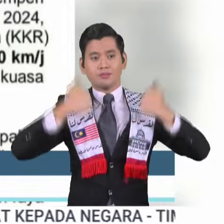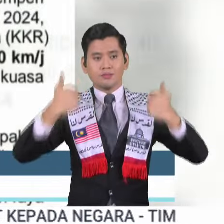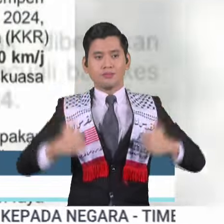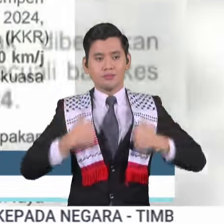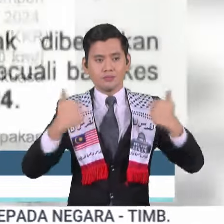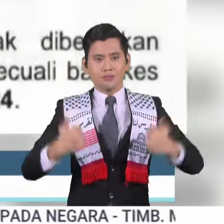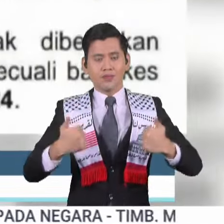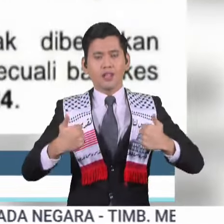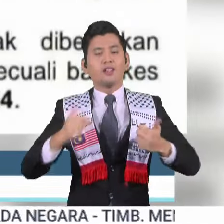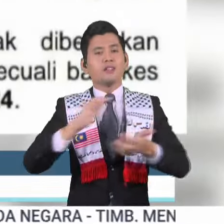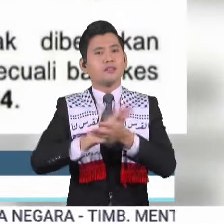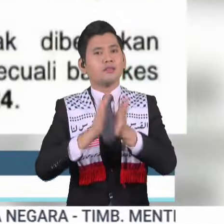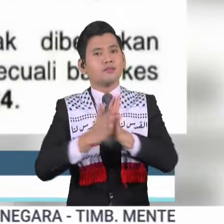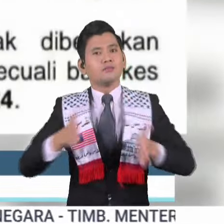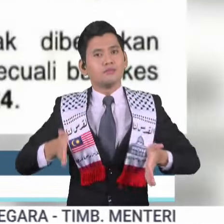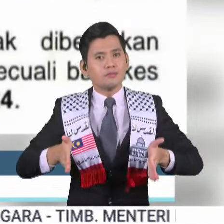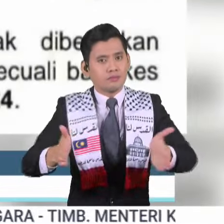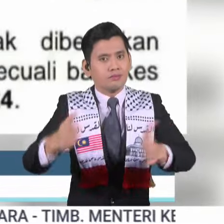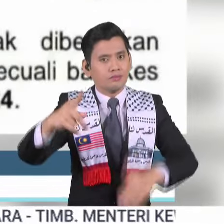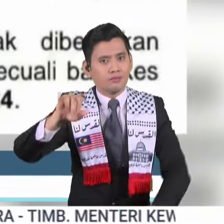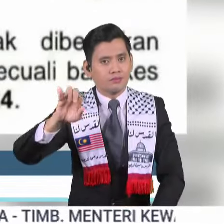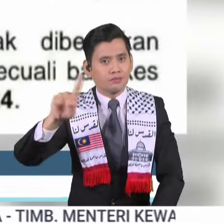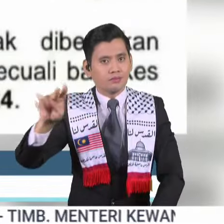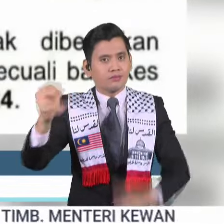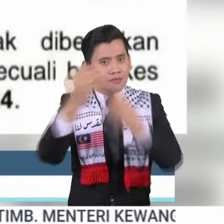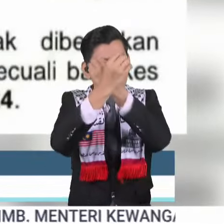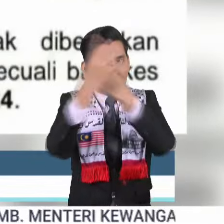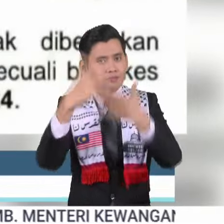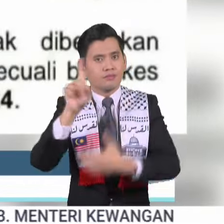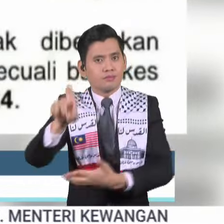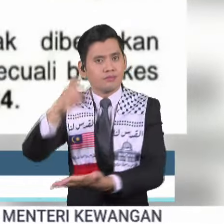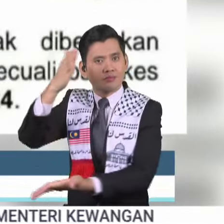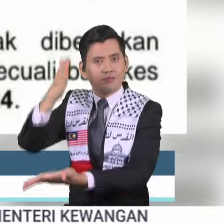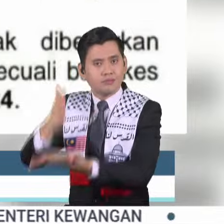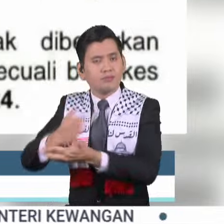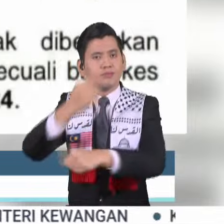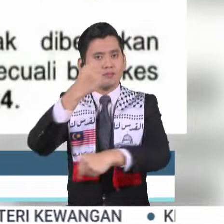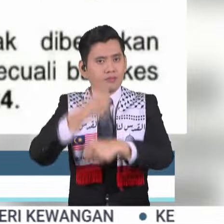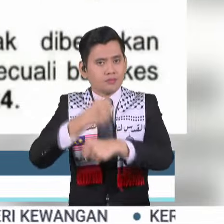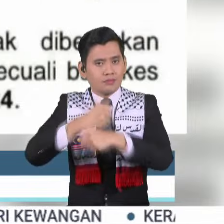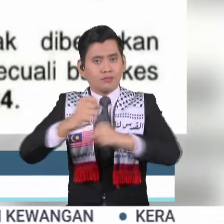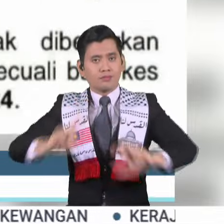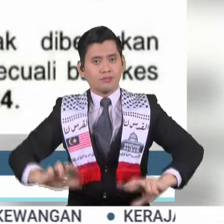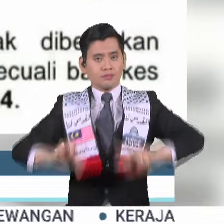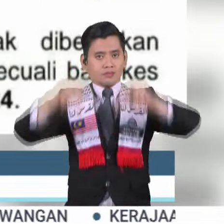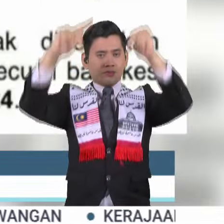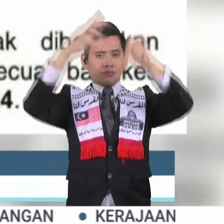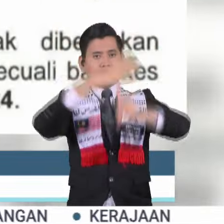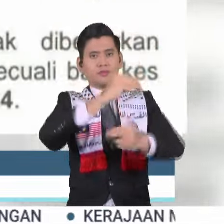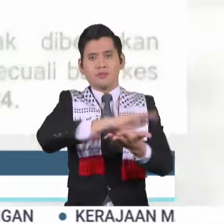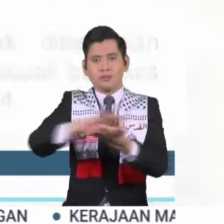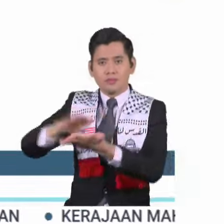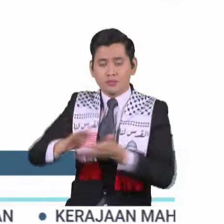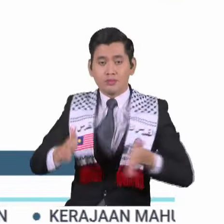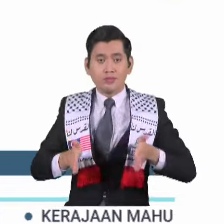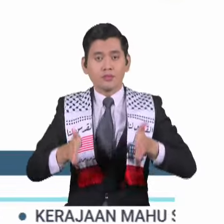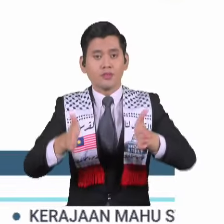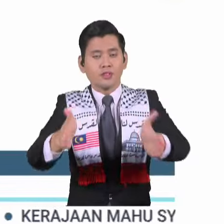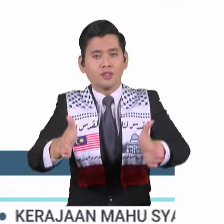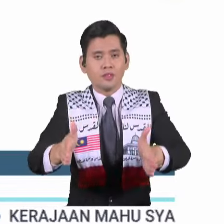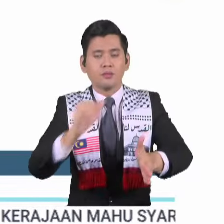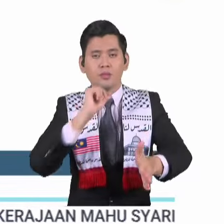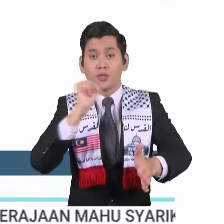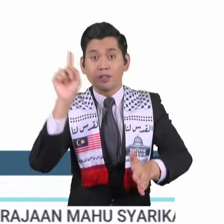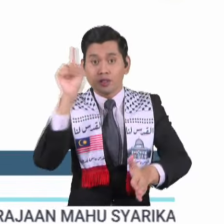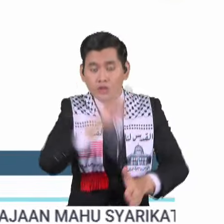konsesi Jalan Persekutuan juga diberitahu untuk menghentikan kerja-kerja pembinaan dan penyenggaraan jalan yang tidak kritikal